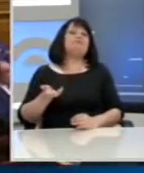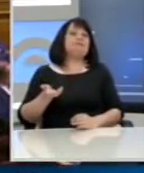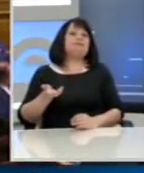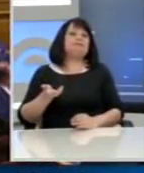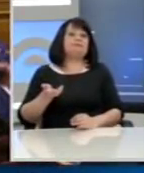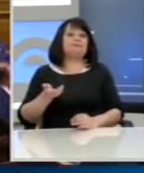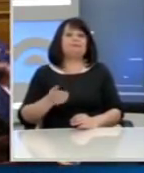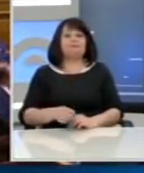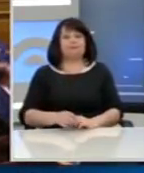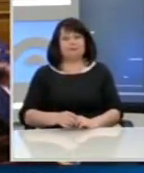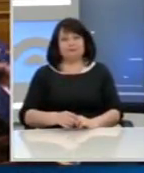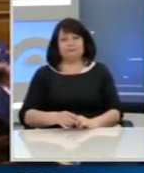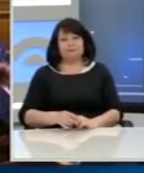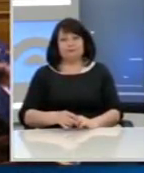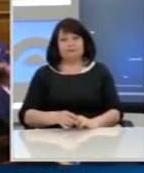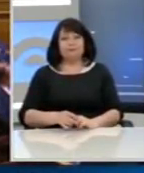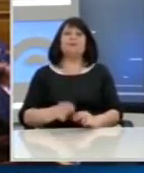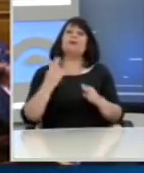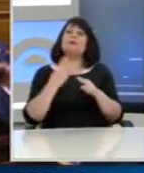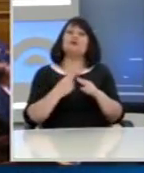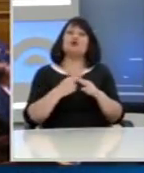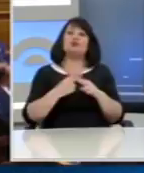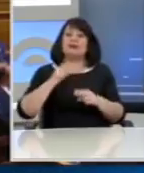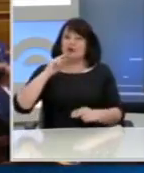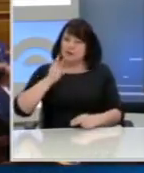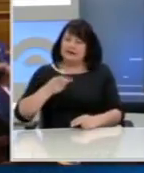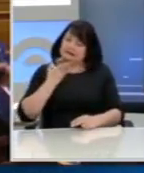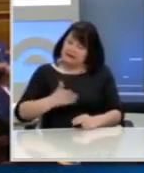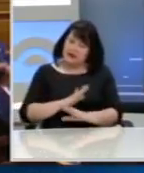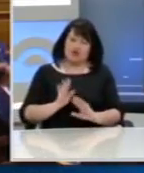Και έρχομαι στο πιο κρίσιμο σημείο της απάντησής μου και κλείνω.